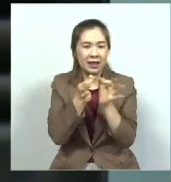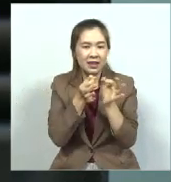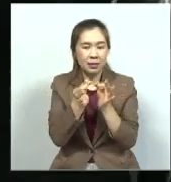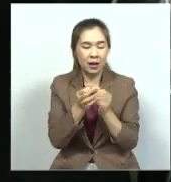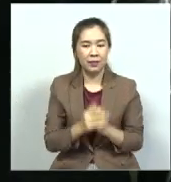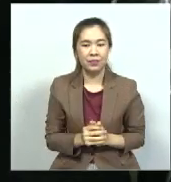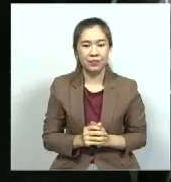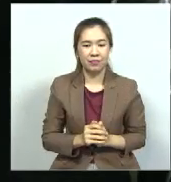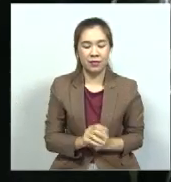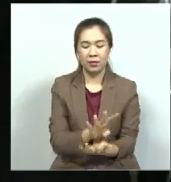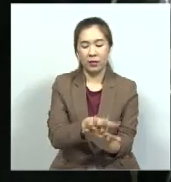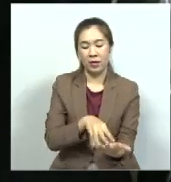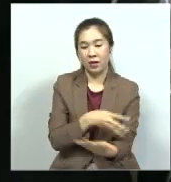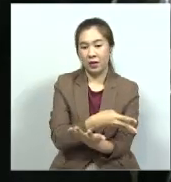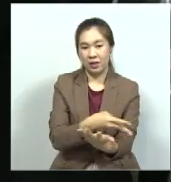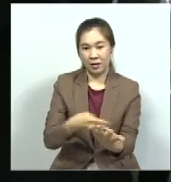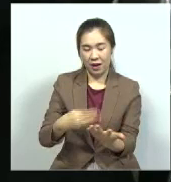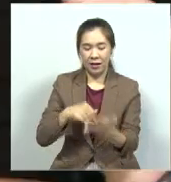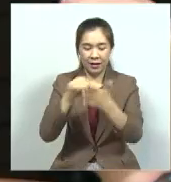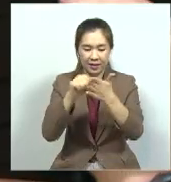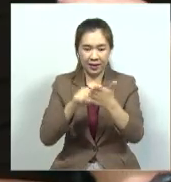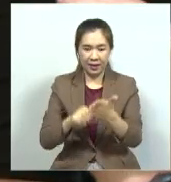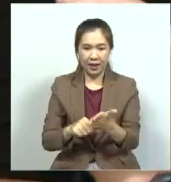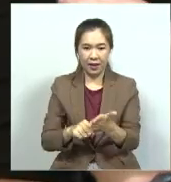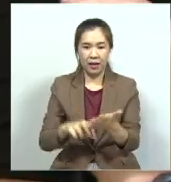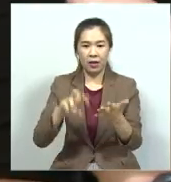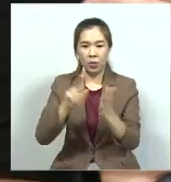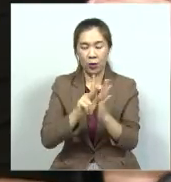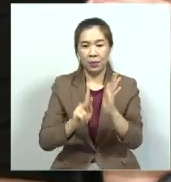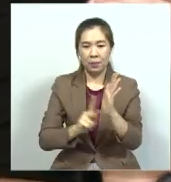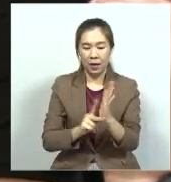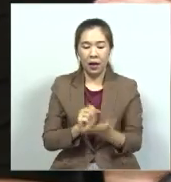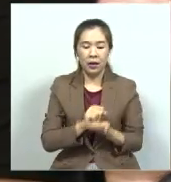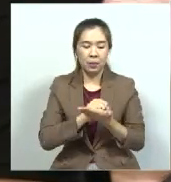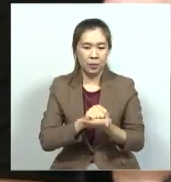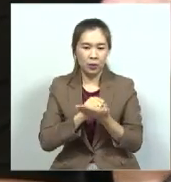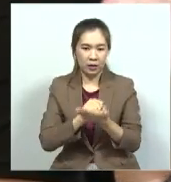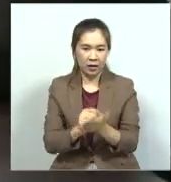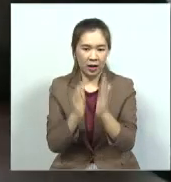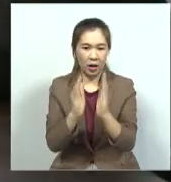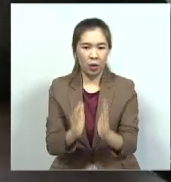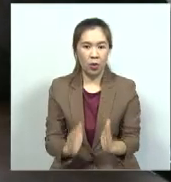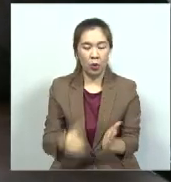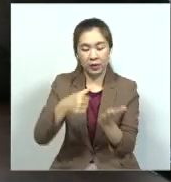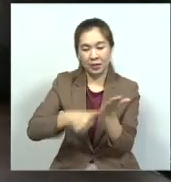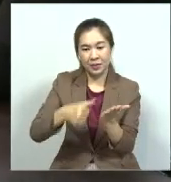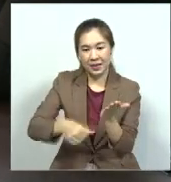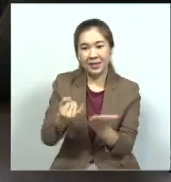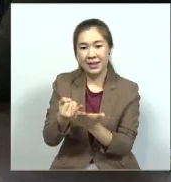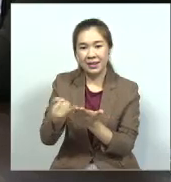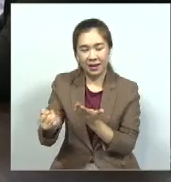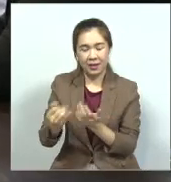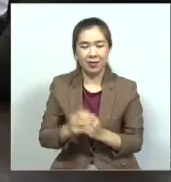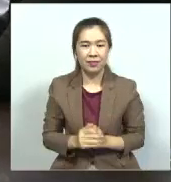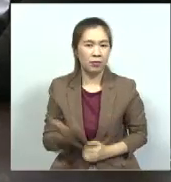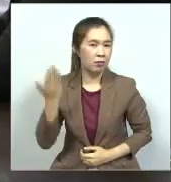าร่างพระราชบัญญัติ e-payment เนี่ยเป็นการแก้ไขกฎหมายเพื่ออำนวยความสะดวกให้กับผู้เสียภาษีจากเดิ